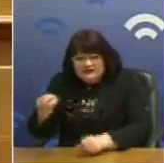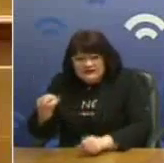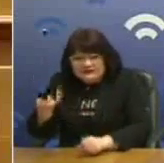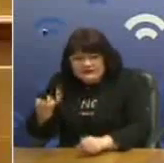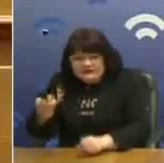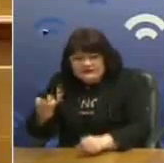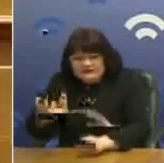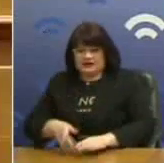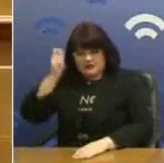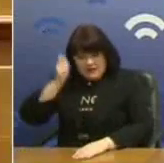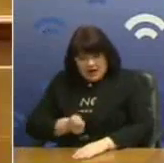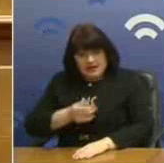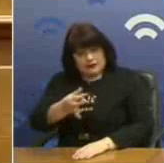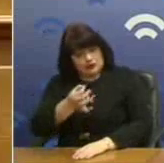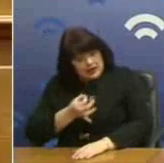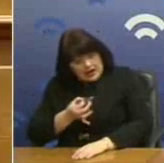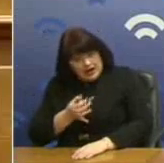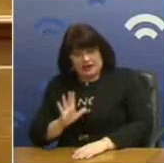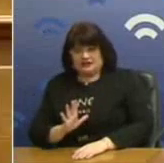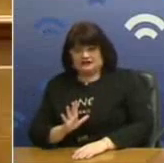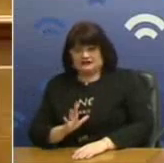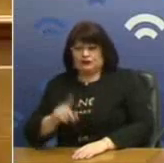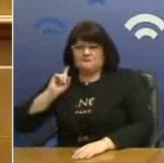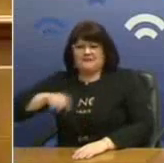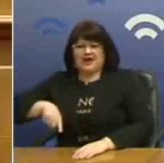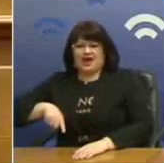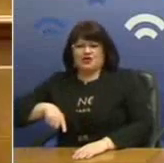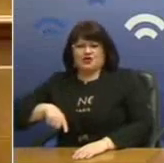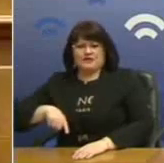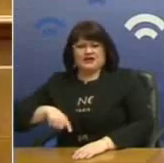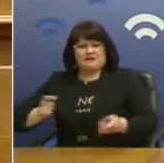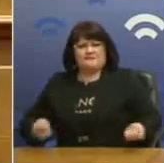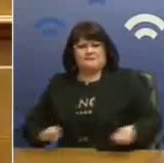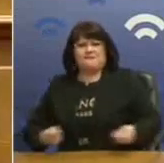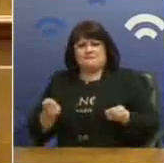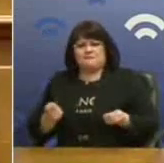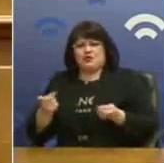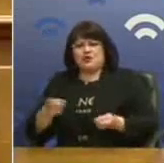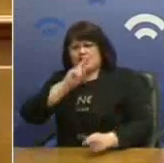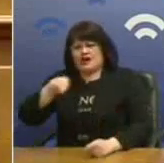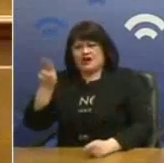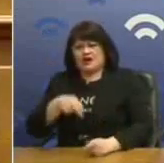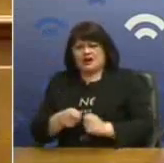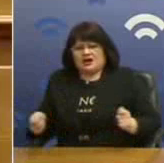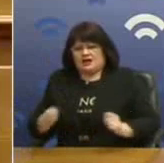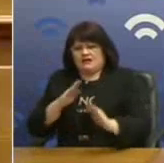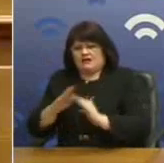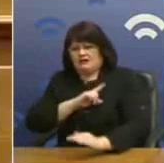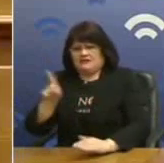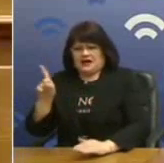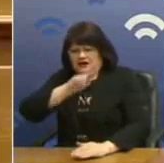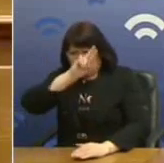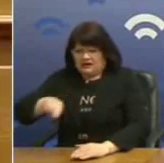απαράδεκτο να επικαλείστε μια παράνομη πρακτική για να δικαιολογήσετε την κατάργηση μέτρων προστασίας των εργαζομένων όπως αυτό,